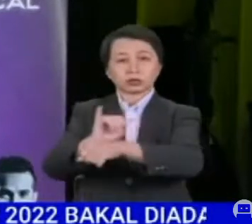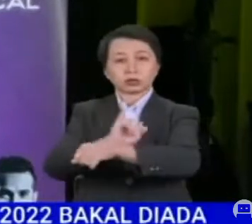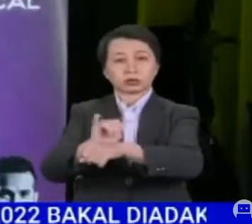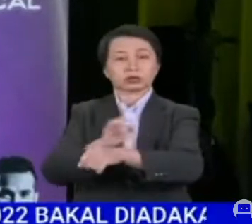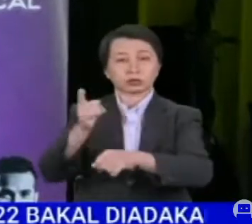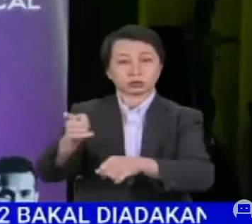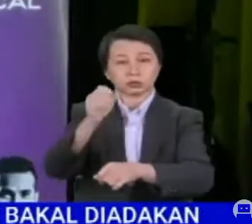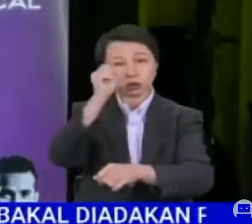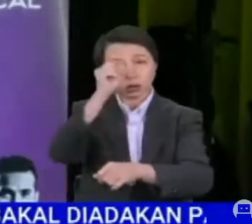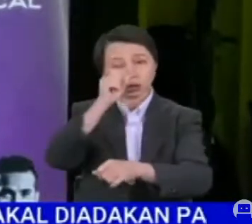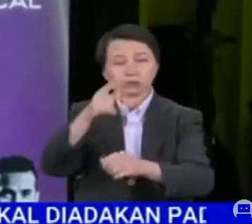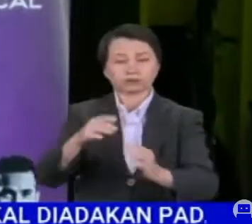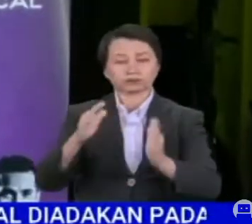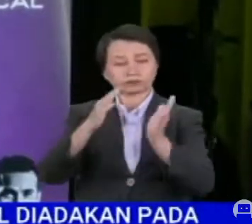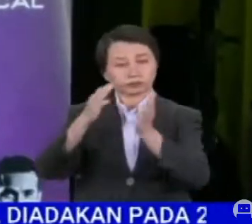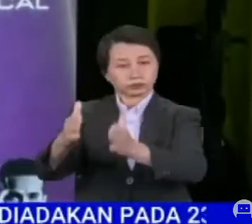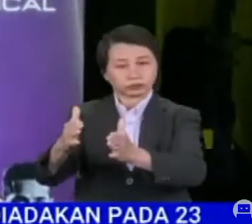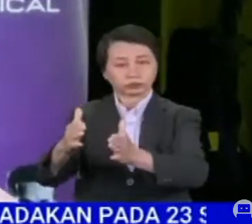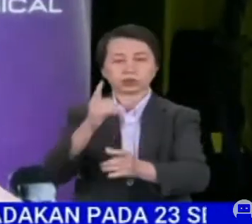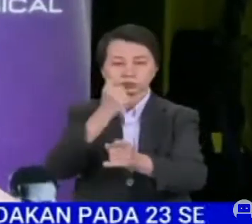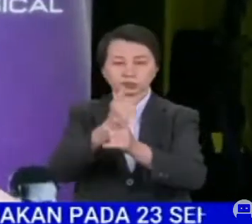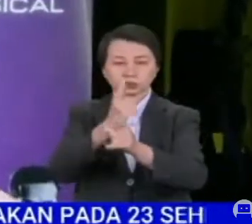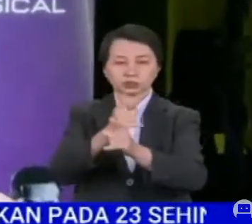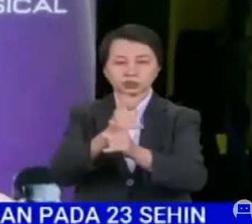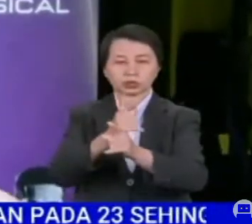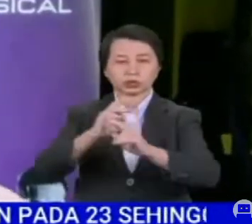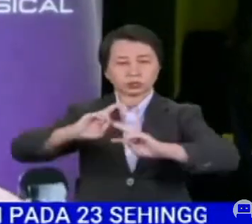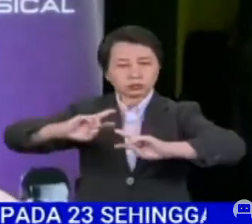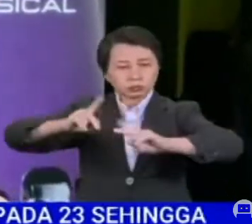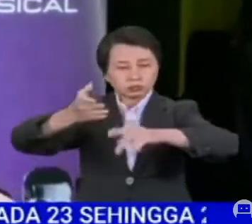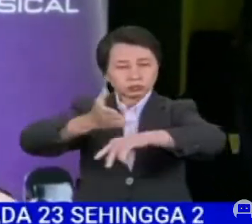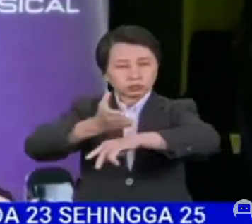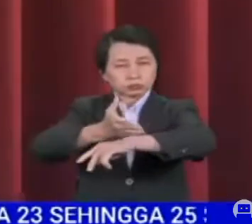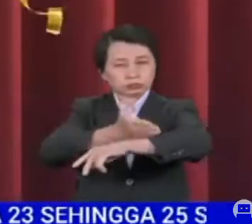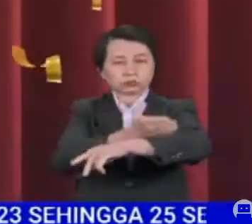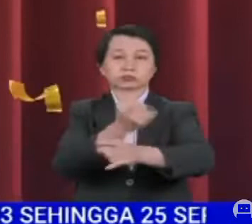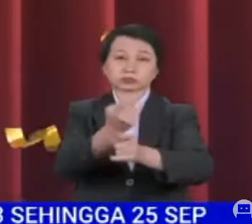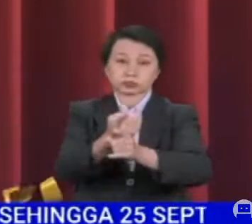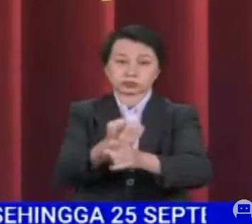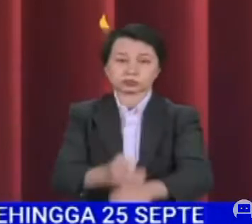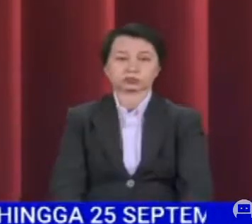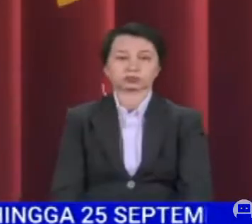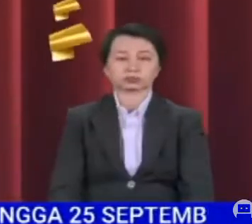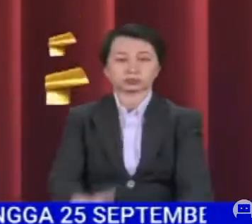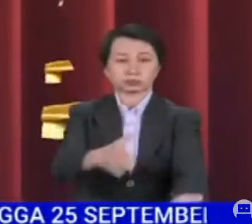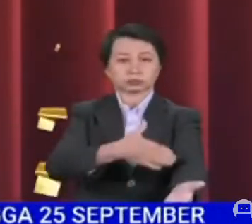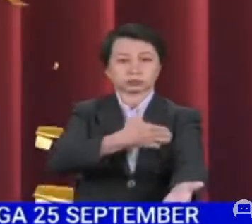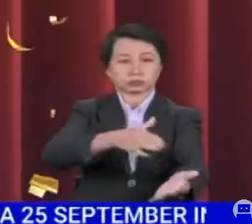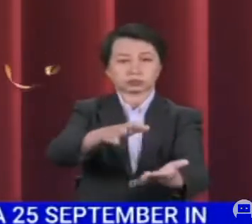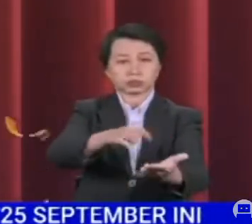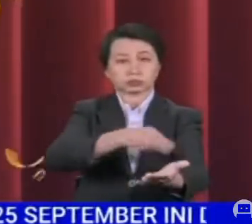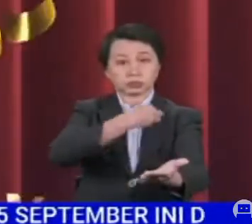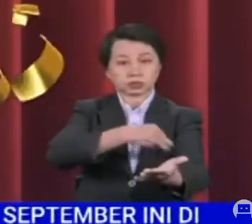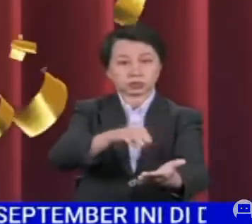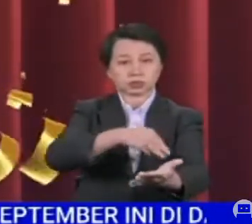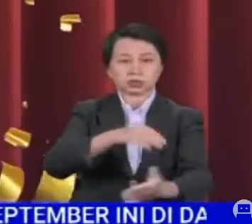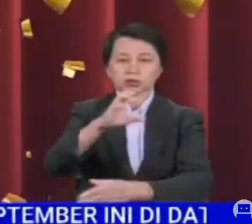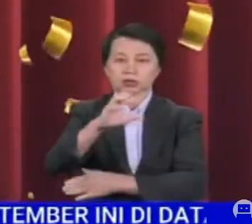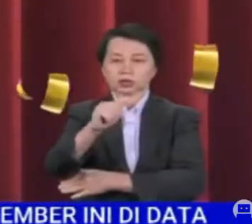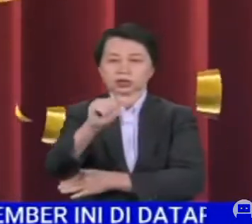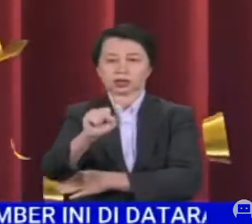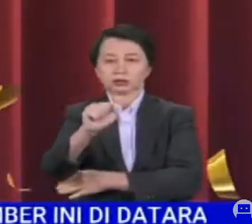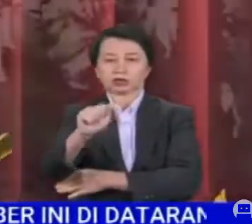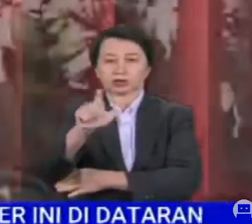dia dalam fasa, memang orang kata pemulihan ni, ini memang betul pemulihan. Lagu dan muzik video Casablanca nyanyian